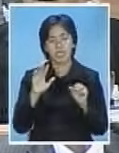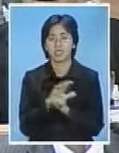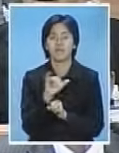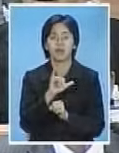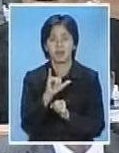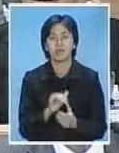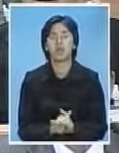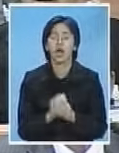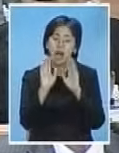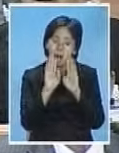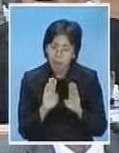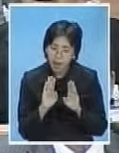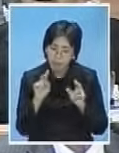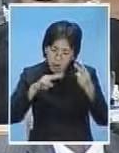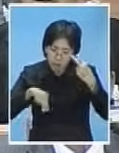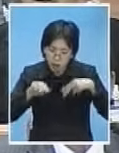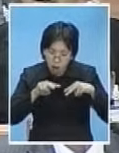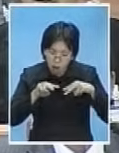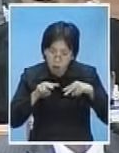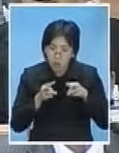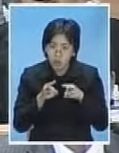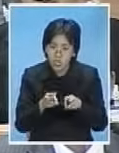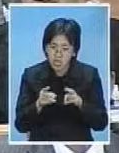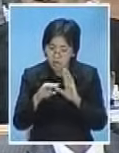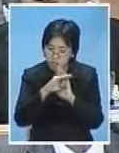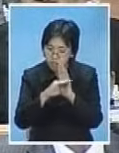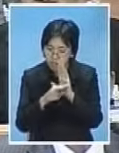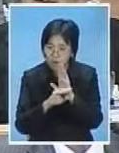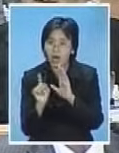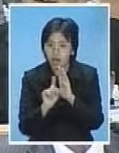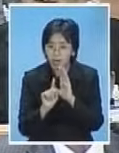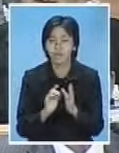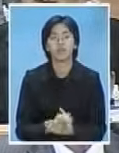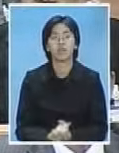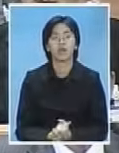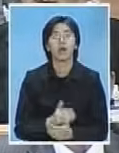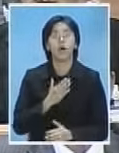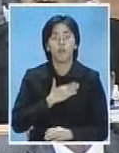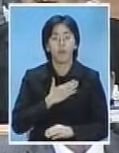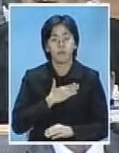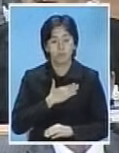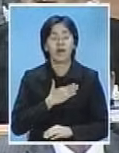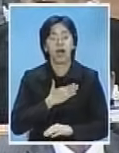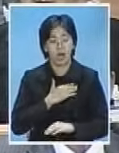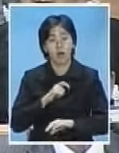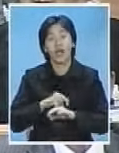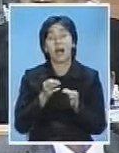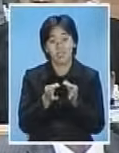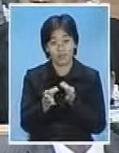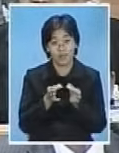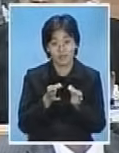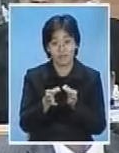ว่ารูปแบบที่ท่านพูดถึงนี้คืออะไรผมขออนุญาตท่านประธานว่าจะขอเวลาเพราะว่าเมื่อฟัง